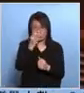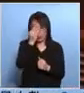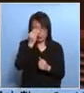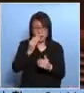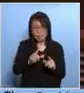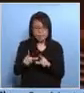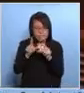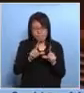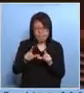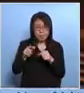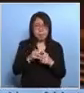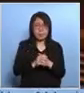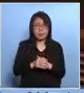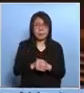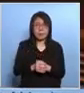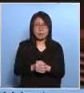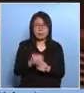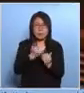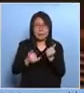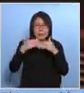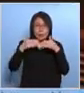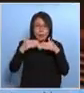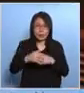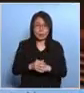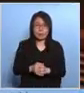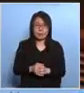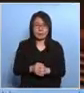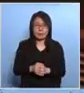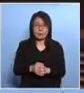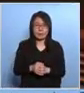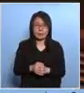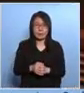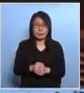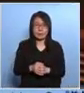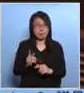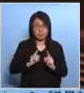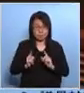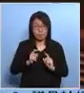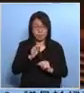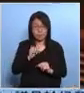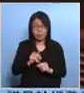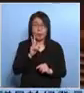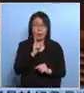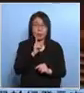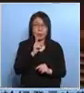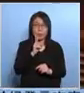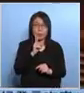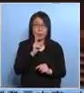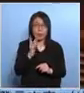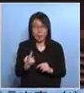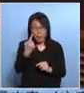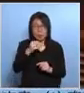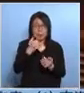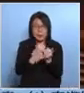適應期。產假其實也都應該要有一個彈性，例如如果一次過生